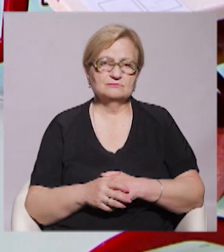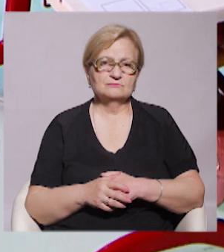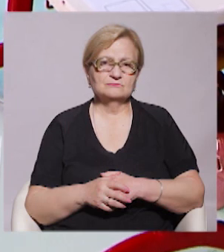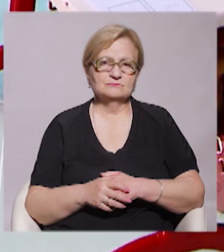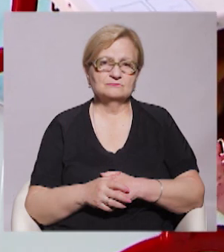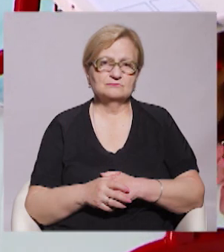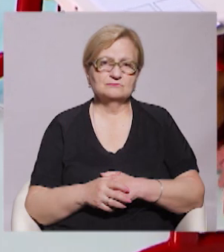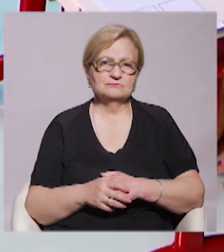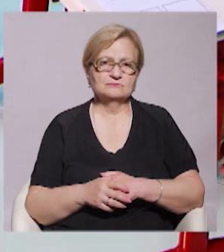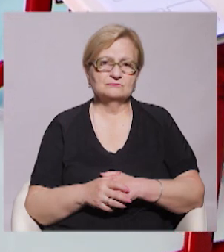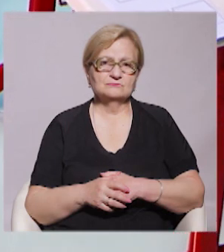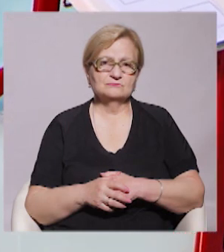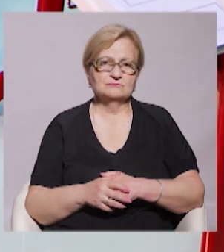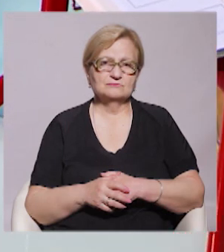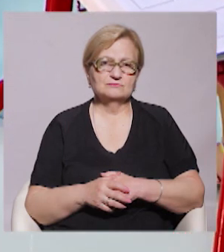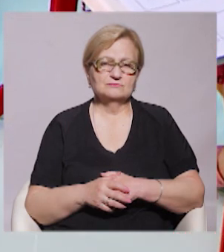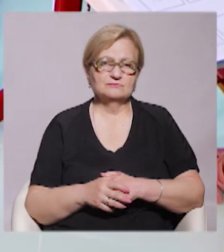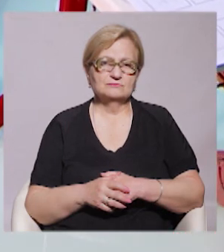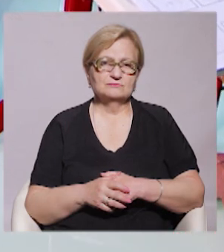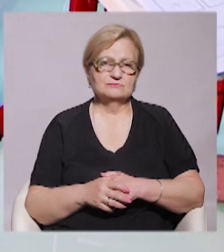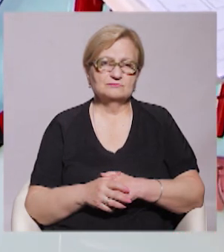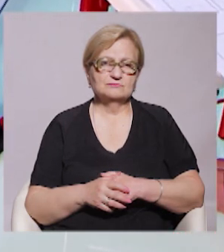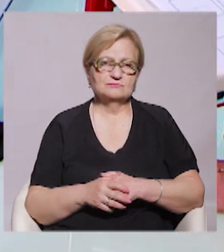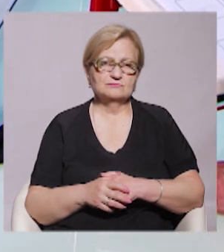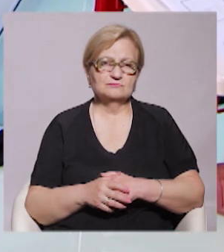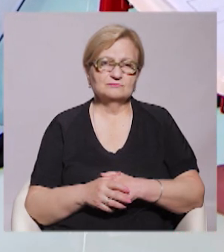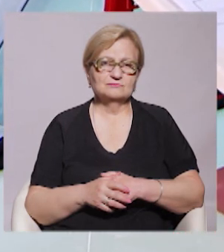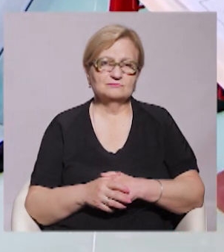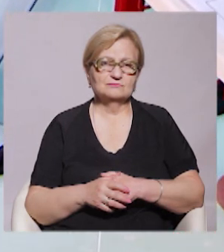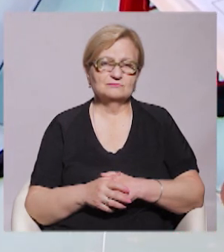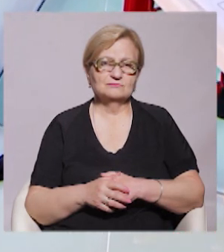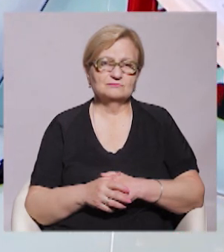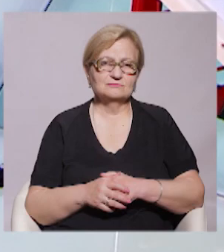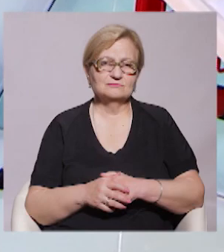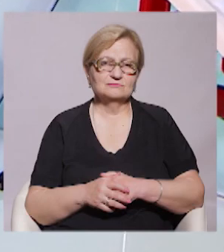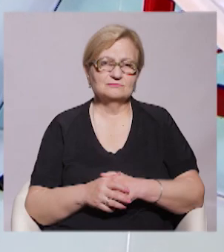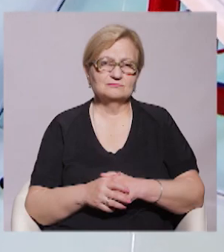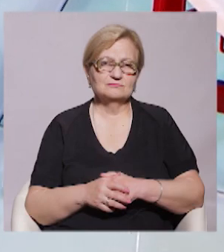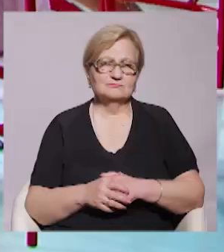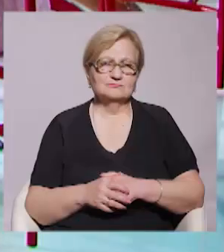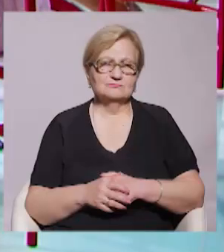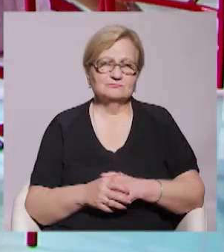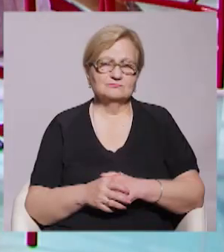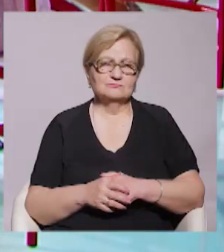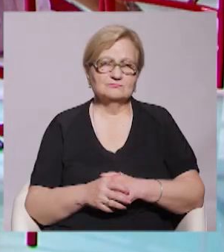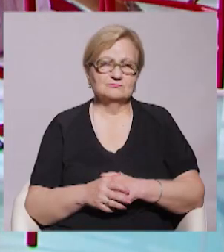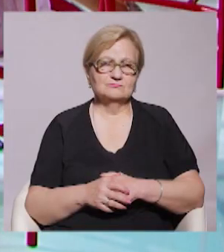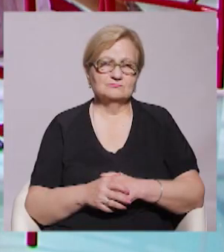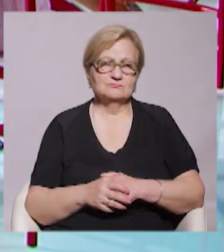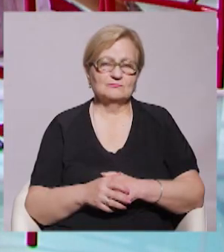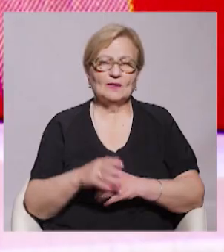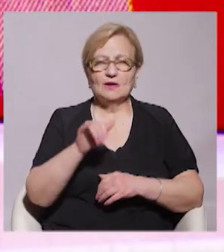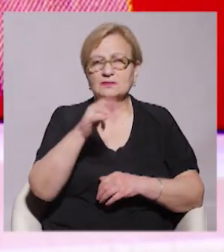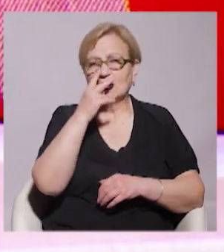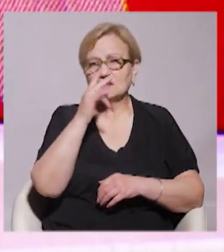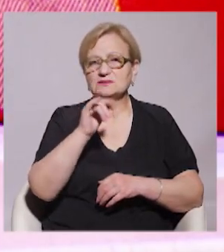დაიწყე. კი ბატონო, მანდ. ოღონდ აი აქედან ვიწყებთ. მშვენიერი, ჩადი ქვემოთ, არა ნახე, საით ჩავდივართ გუგა,